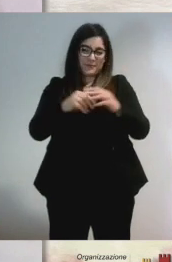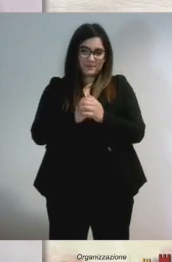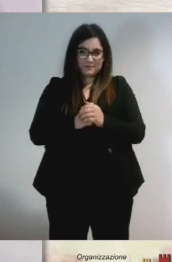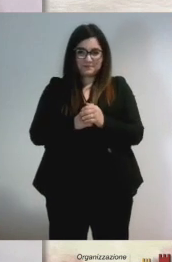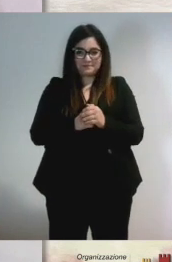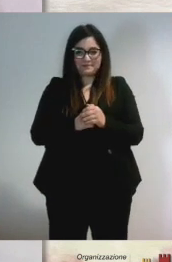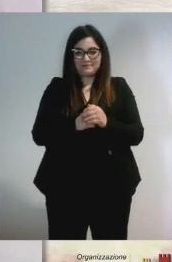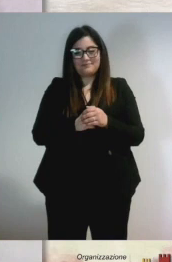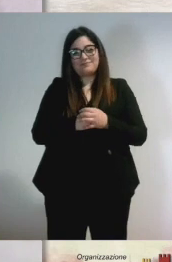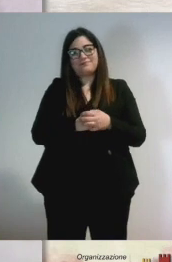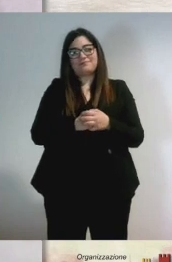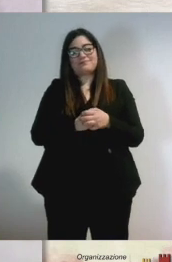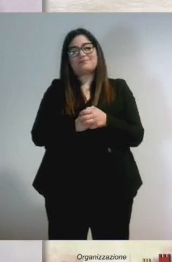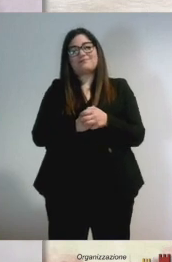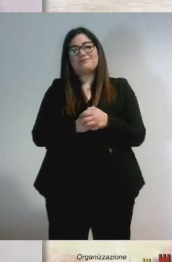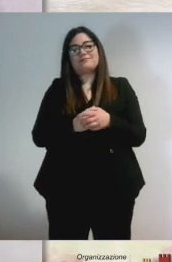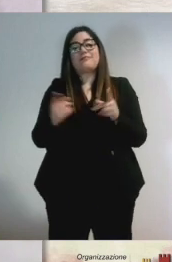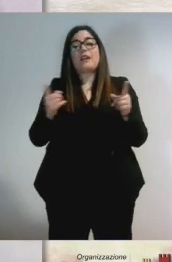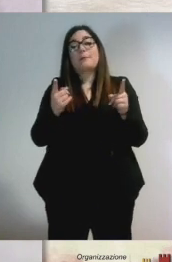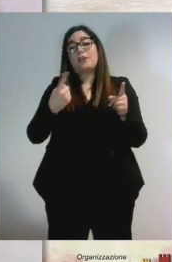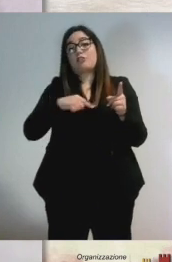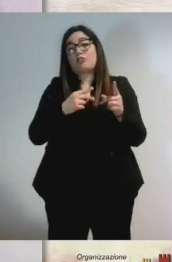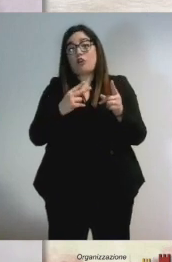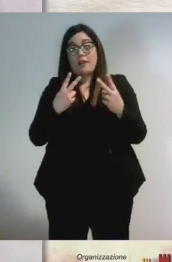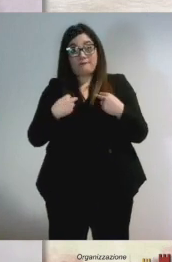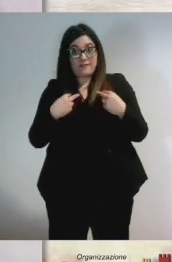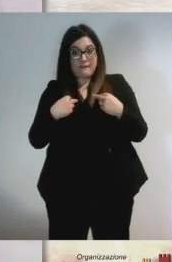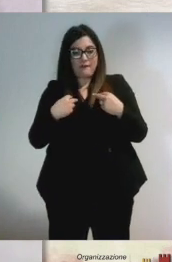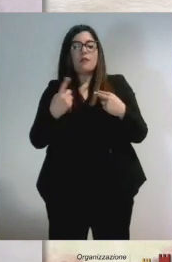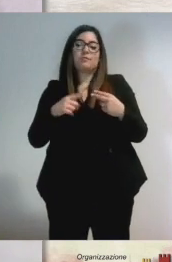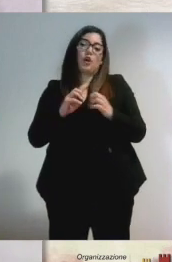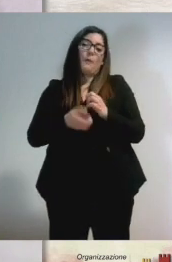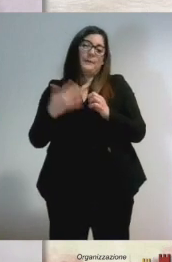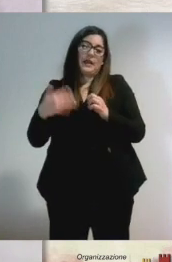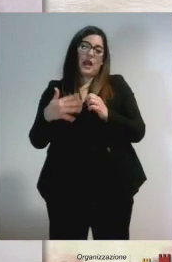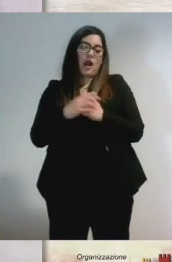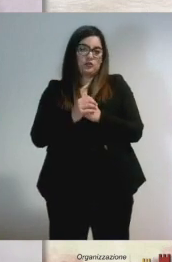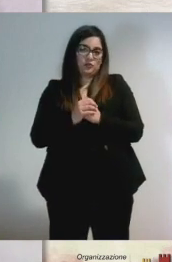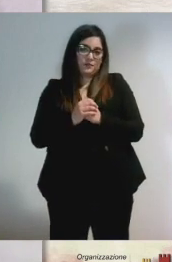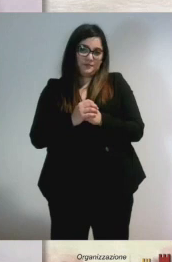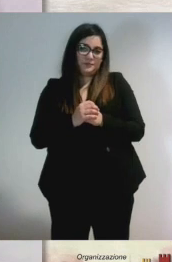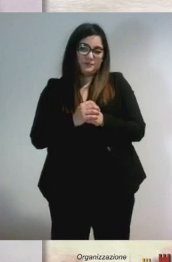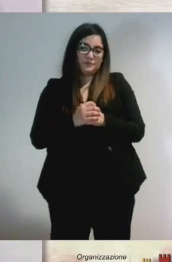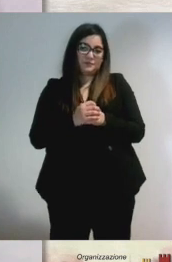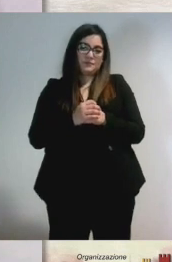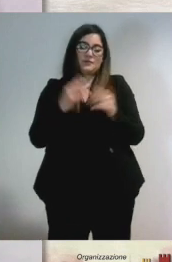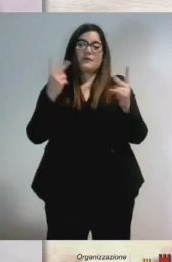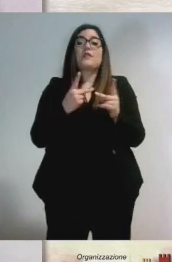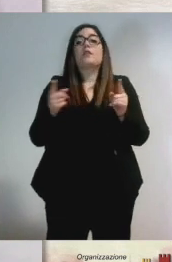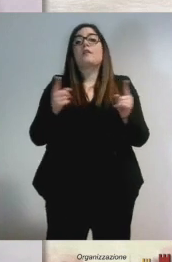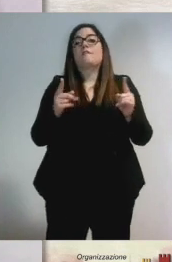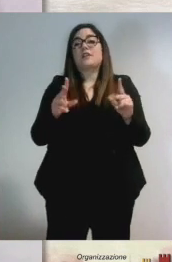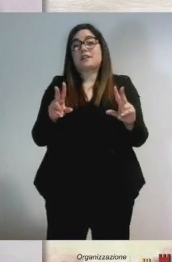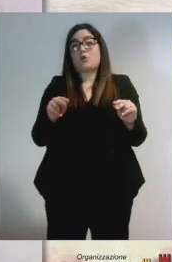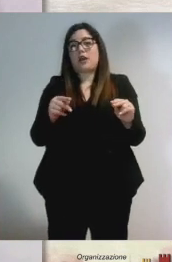periodo che stiamo vivendo è un periodo complicato entriamo in una fase moderna ho voluto usare